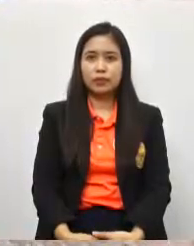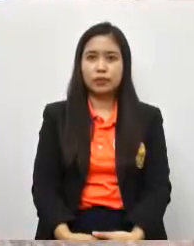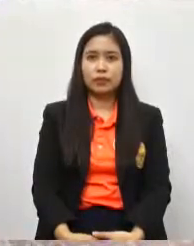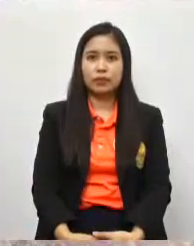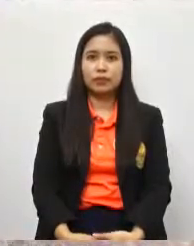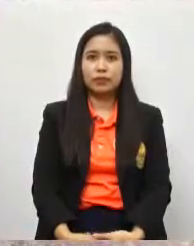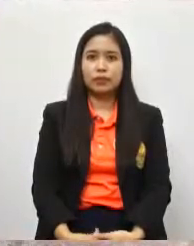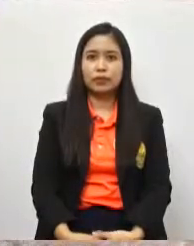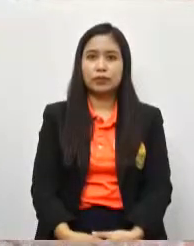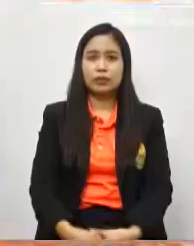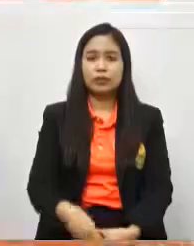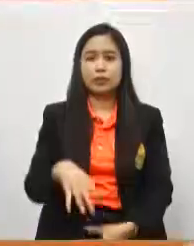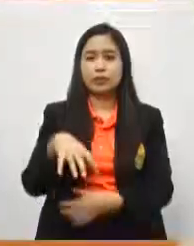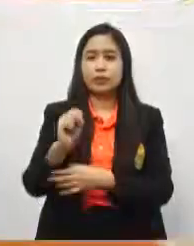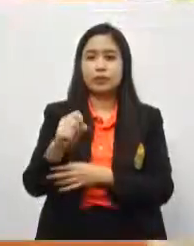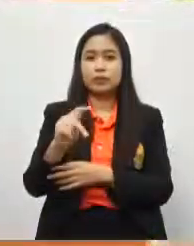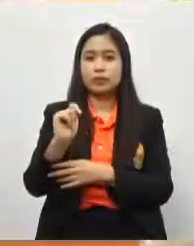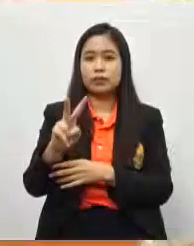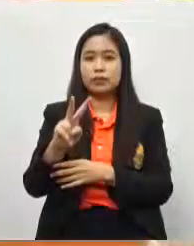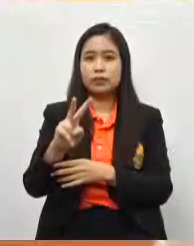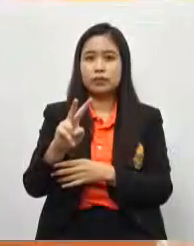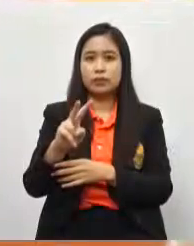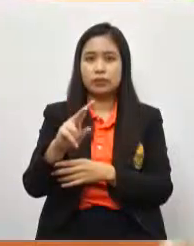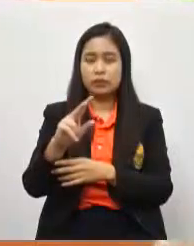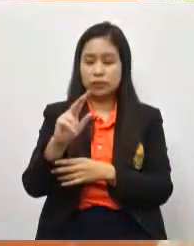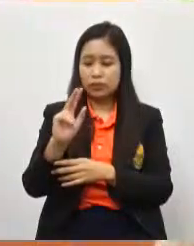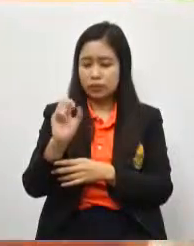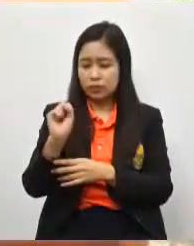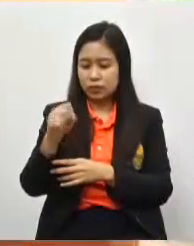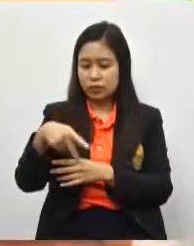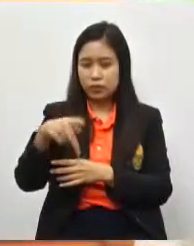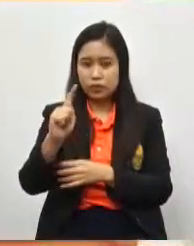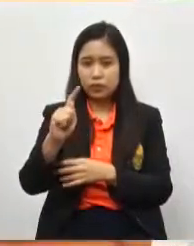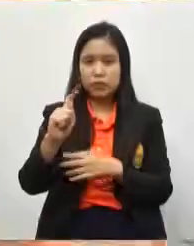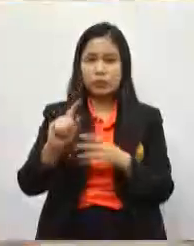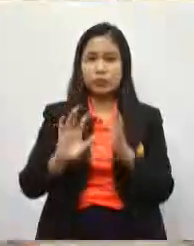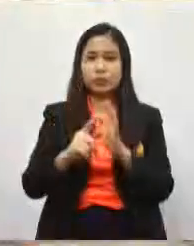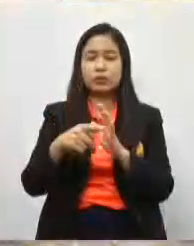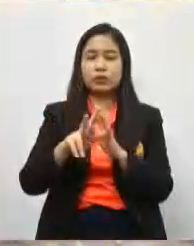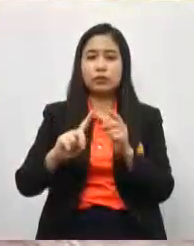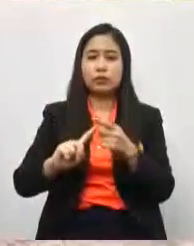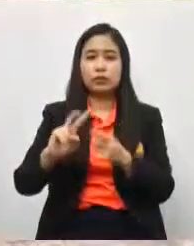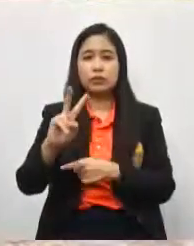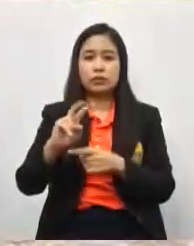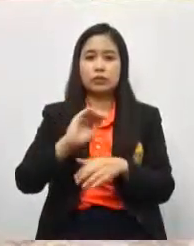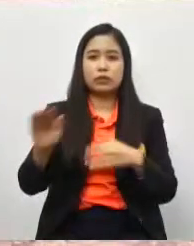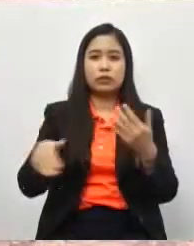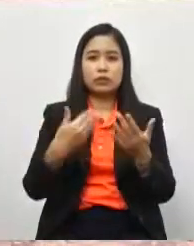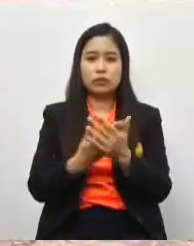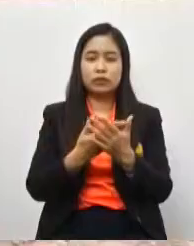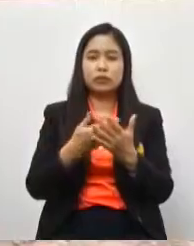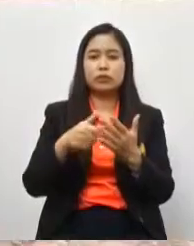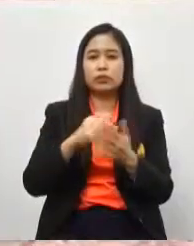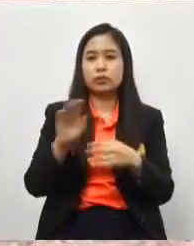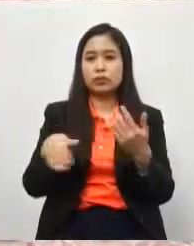สำนักงานเขตพื้นที่การศึกษาประถมศึกษาชัยภูมิเขต2มีนักเรียนในสังกัดจำนวน 31,247